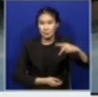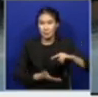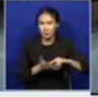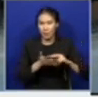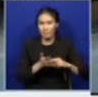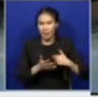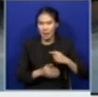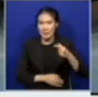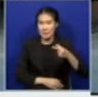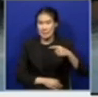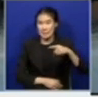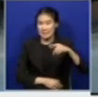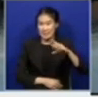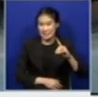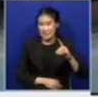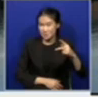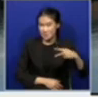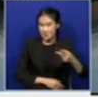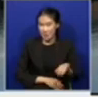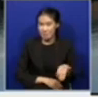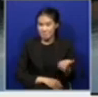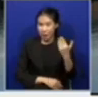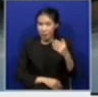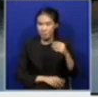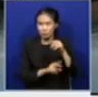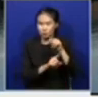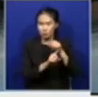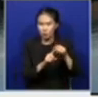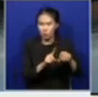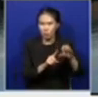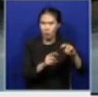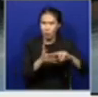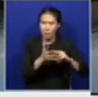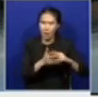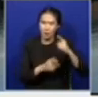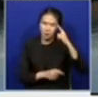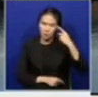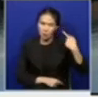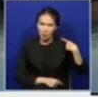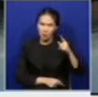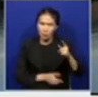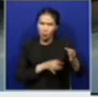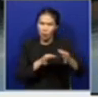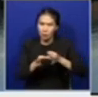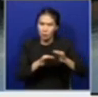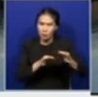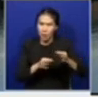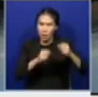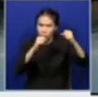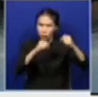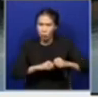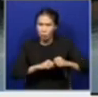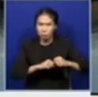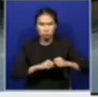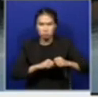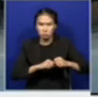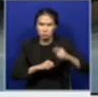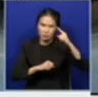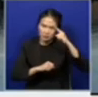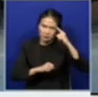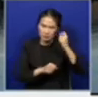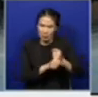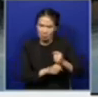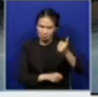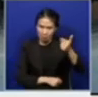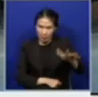าดังนั้นค่ะผลการศึกษาของหน่วยงานรัฐที่บอกว่าถ้าเข้าร่วม CPTPP แล้ว